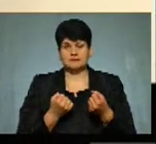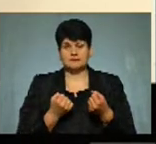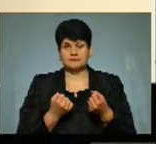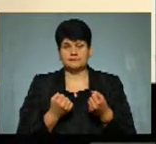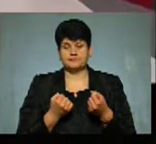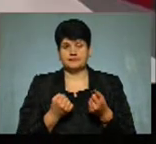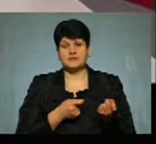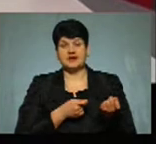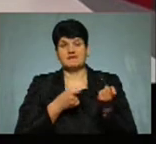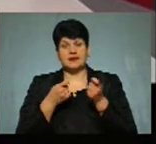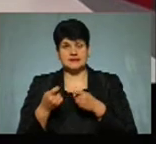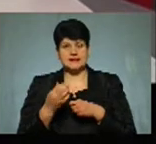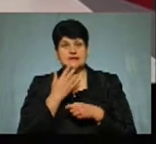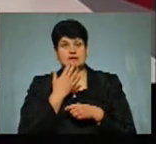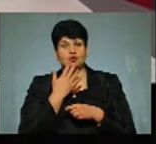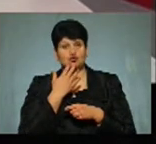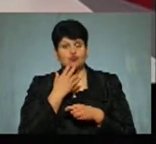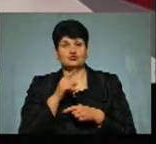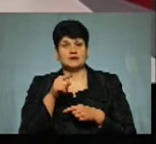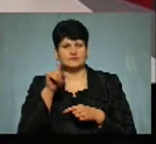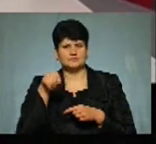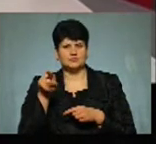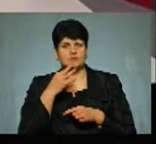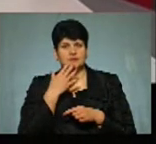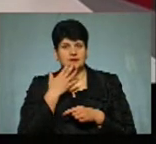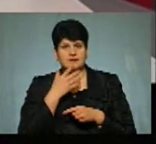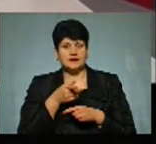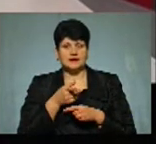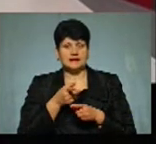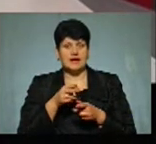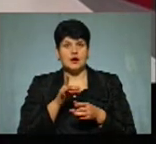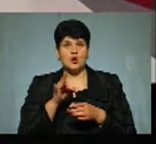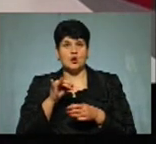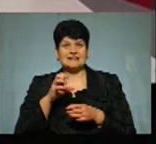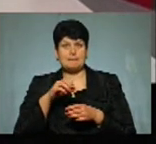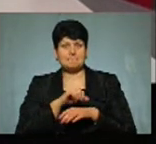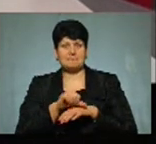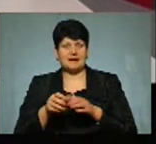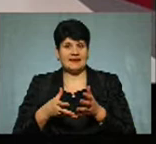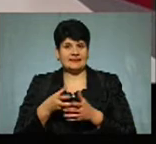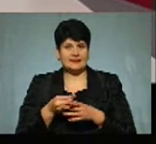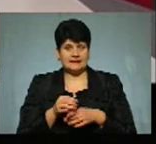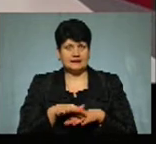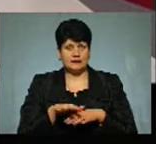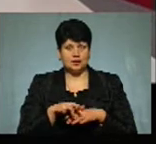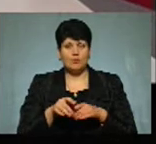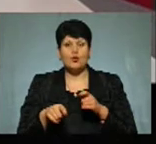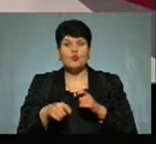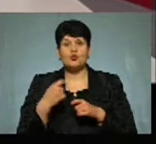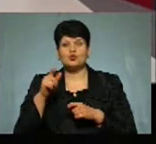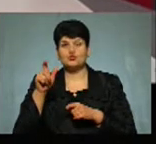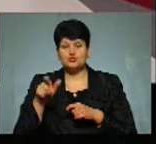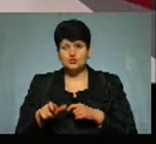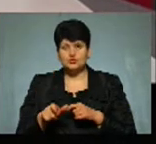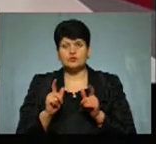везений за кордону на іноземній реєстрації та не підлягає розмитненню на території України, відповідно порушником, відповідно до